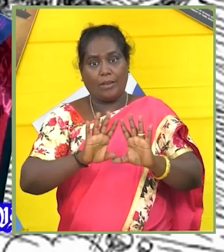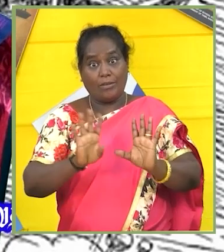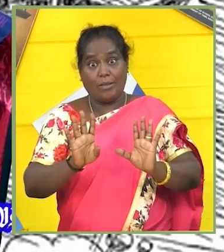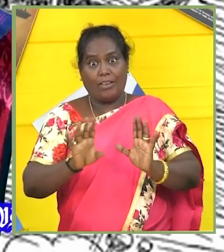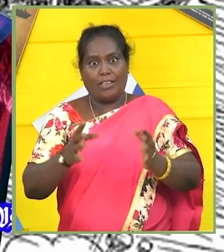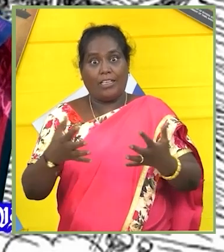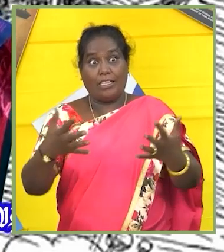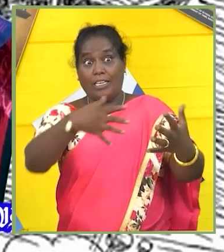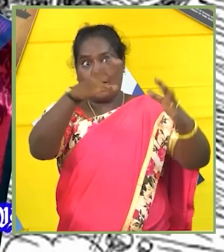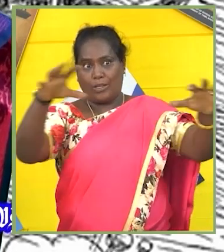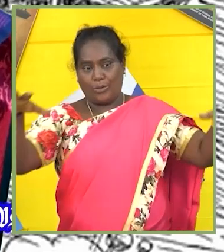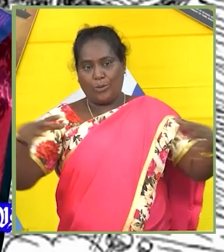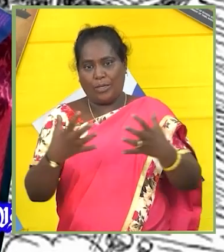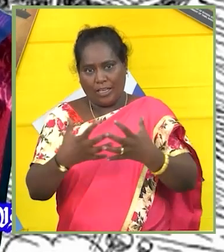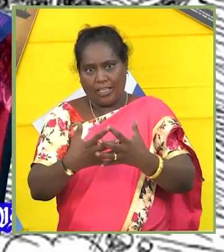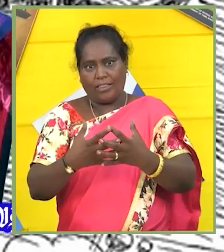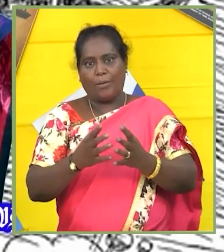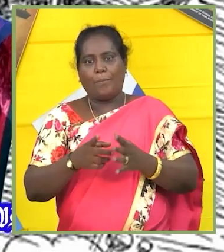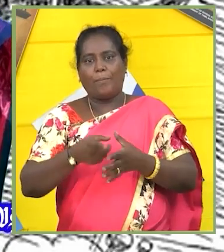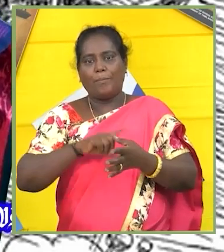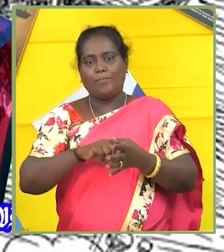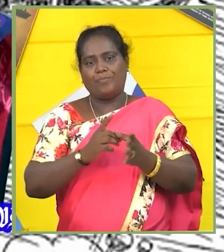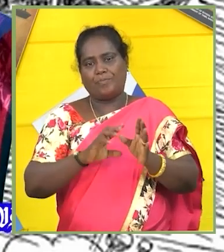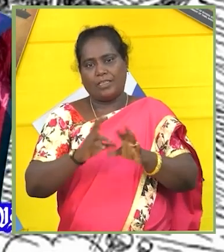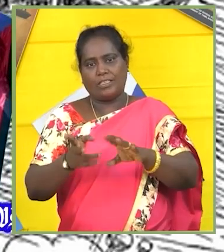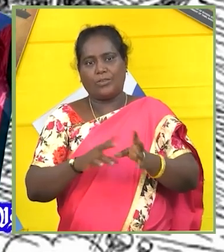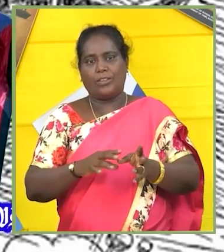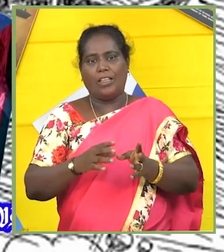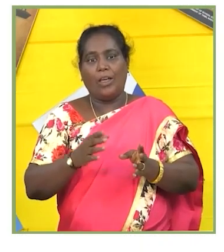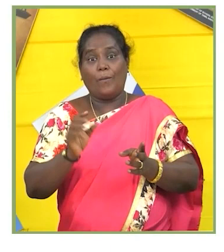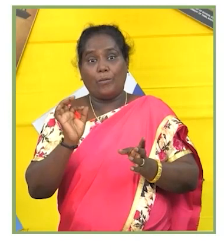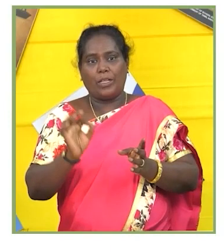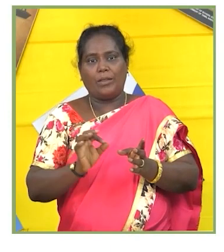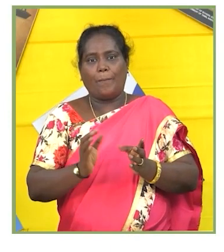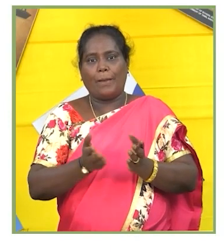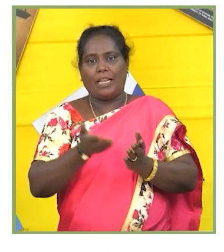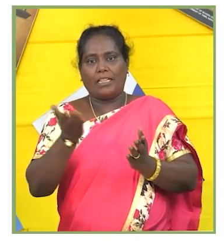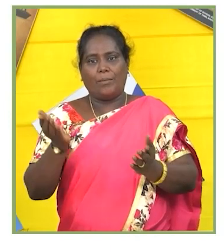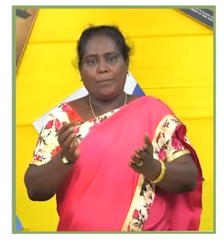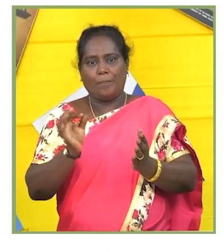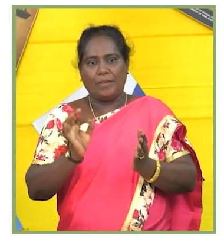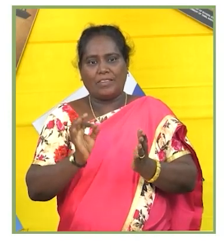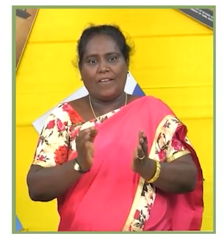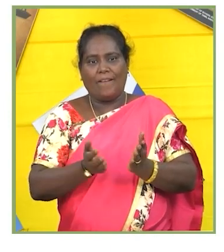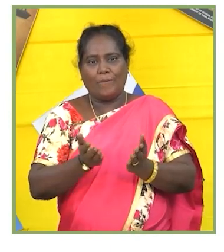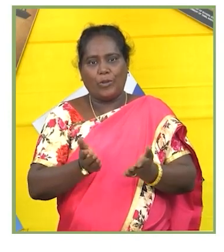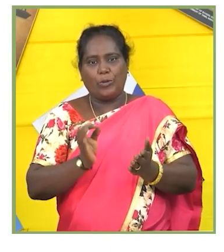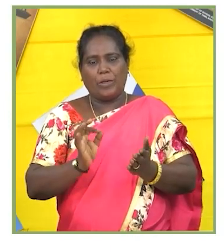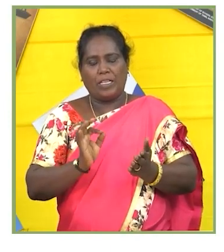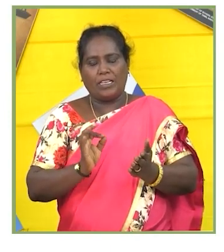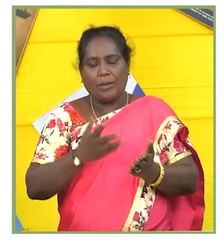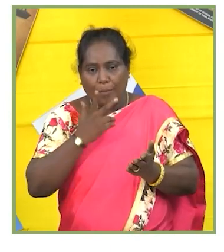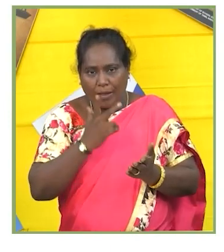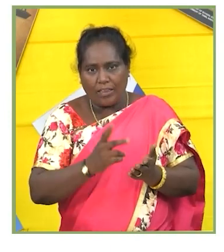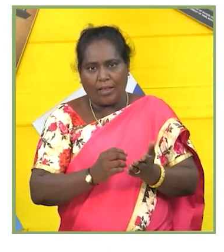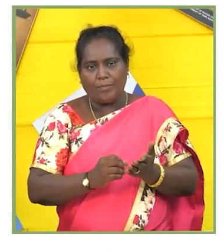மட்டும் கிடையாது, இயற்கையோடு இணைந்த தமிழ் பண்பாட்டையும் பறைசாற்றக்கூடியது. தமிழன் என்றோர் இனமுண்டு, தனியே